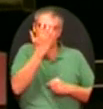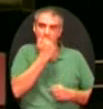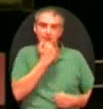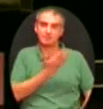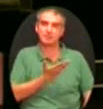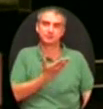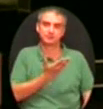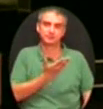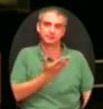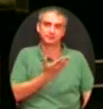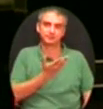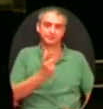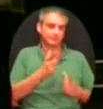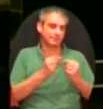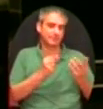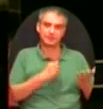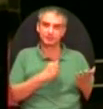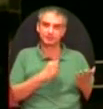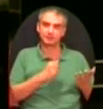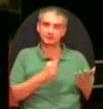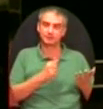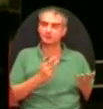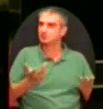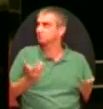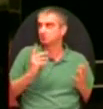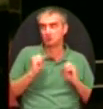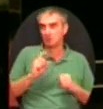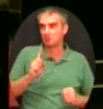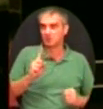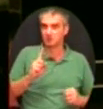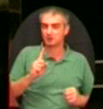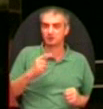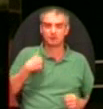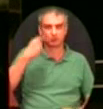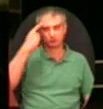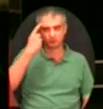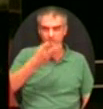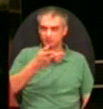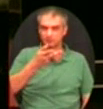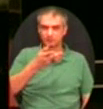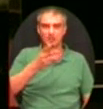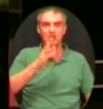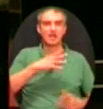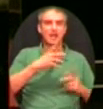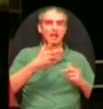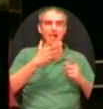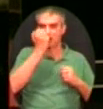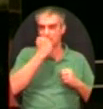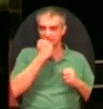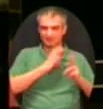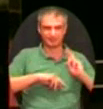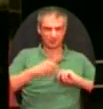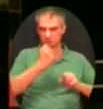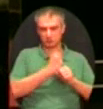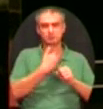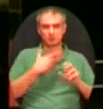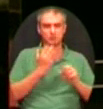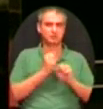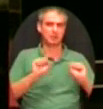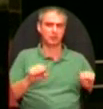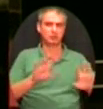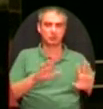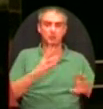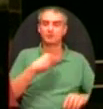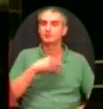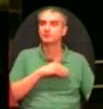החמאס ועזה. לא בטוח. אני חושב שהצעות האלה שהחמאס ועזה עושים נכון לעכשיו הן נשלטות, אבל אני